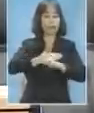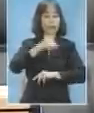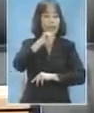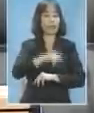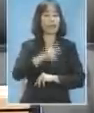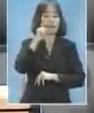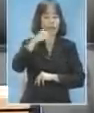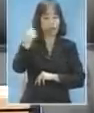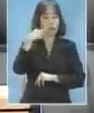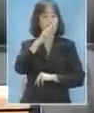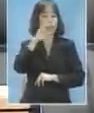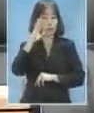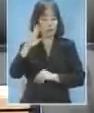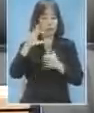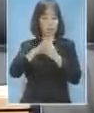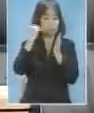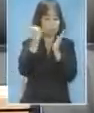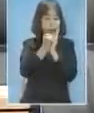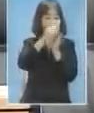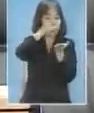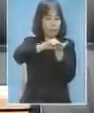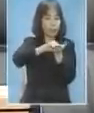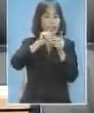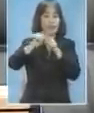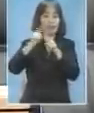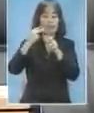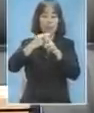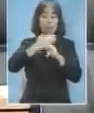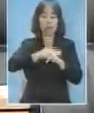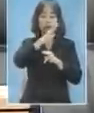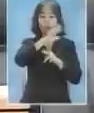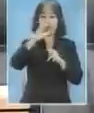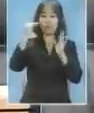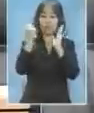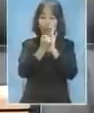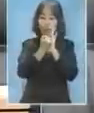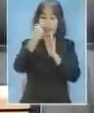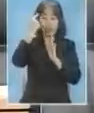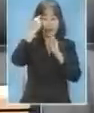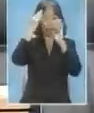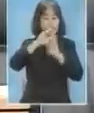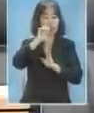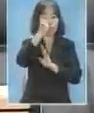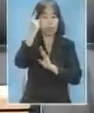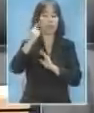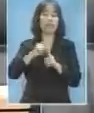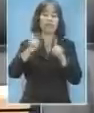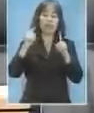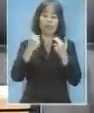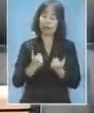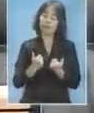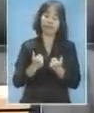องมีระบบทรัพย์สินปัญญาที่เข้มแข็งจะต้องมีการส่งเสริมนโยบายเศรษฐกิจสร้างสรรค์อย่างต่อเนื่องวันนี้น่าเสียดาย